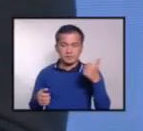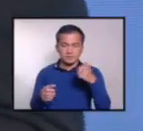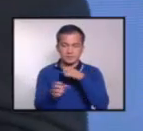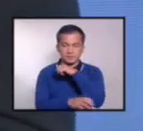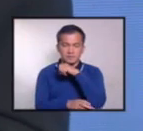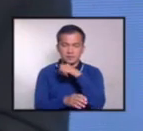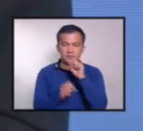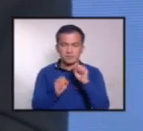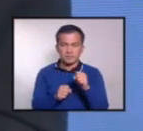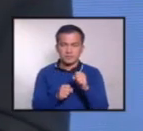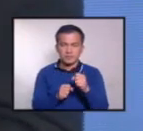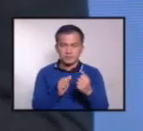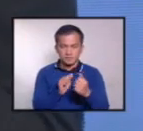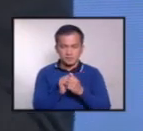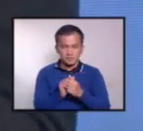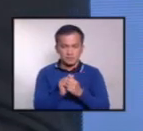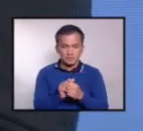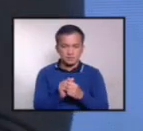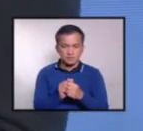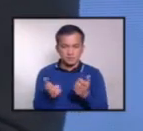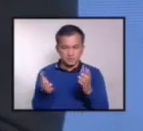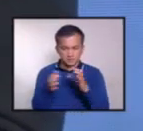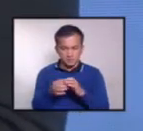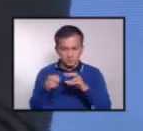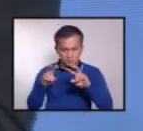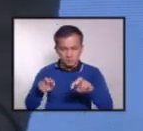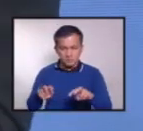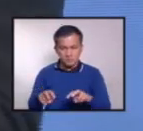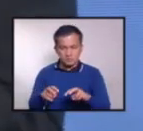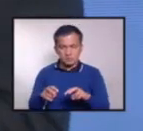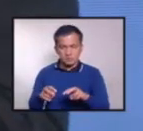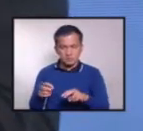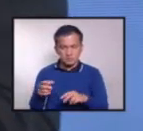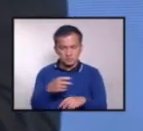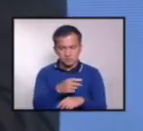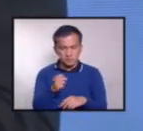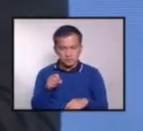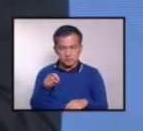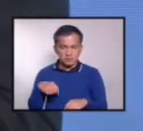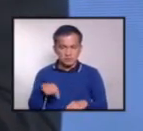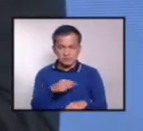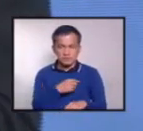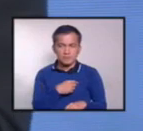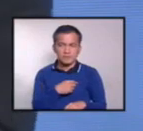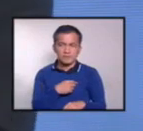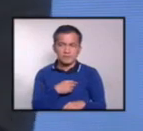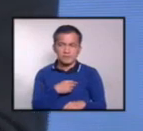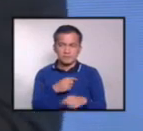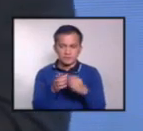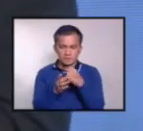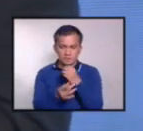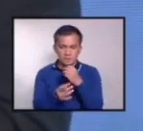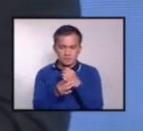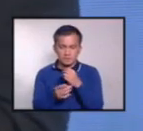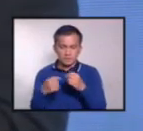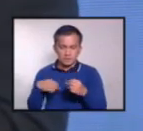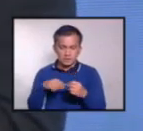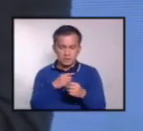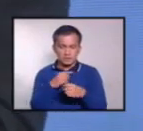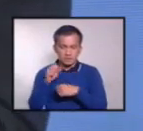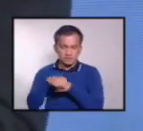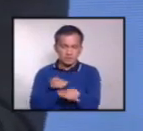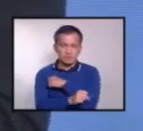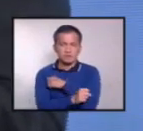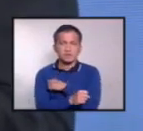na pwede nating makasama sa isang joint exploration para makuha natin yung langis doon sa ating karagatan.